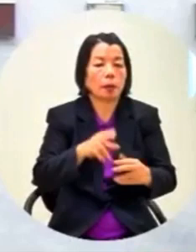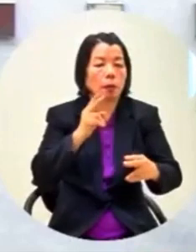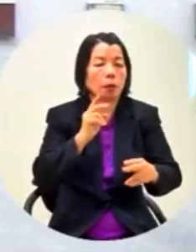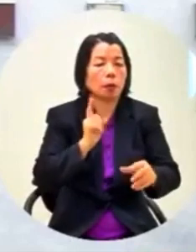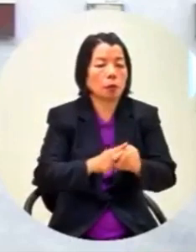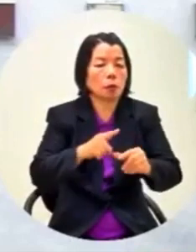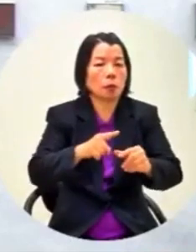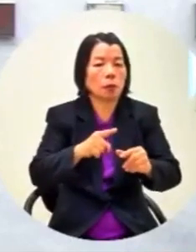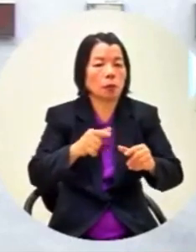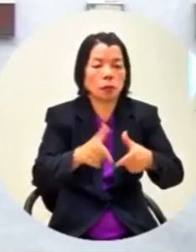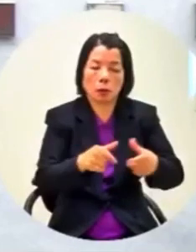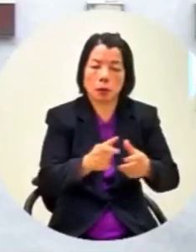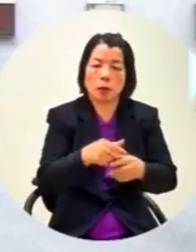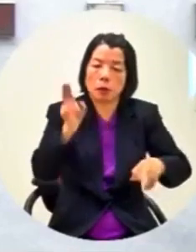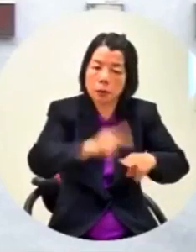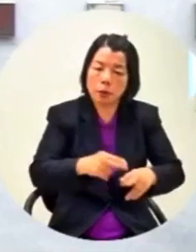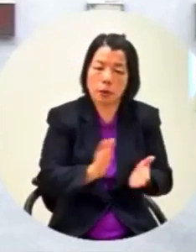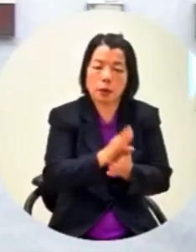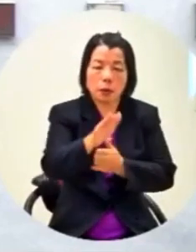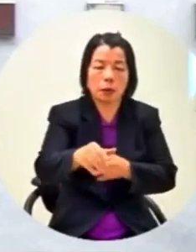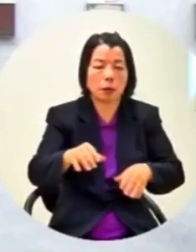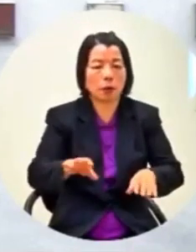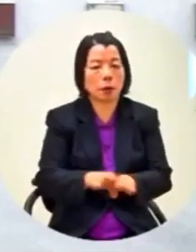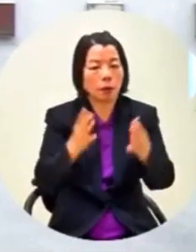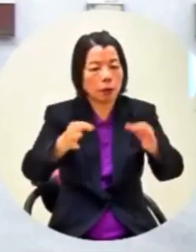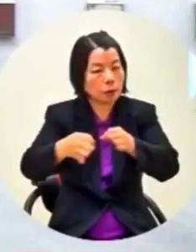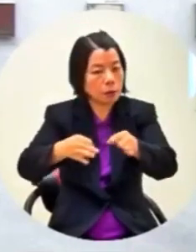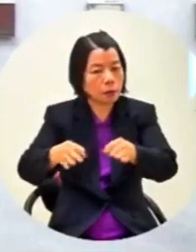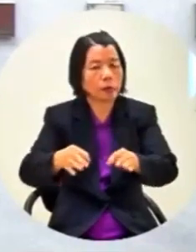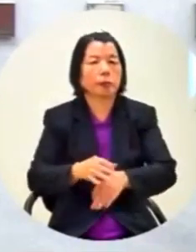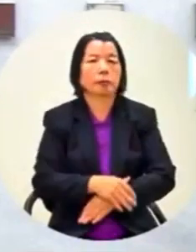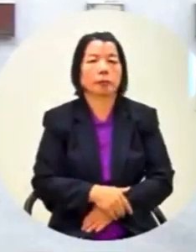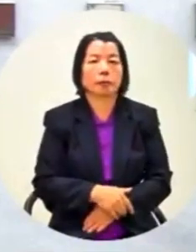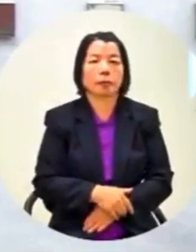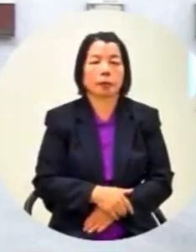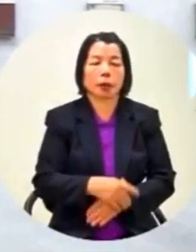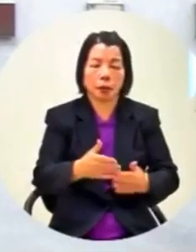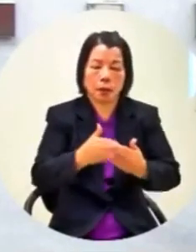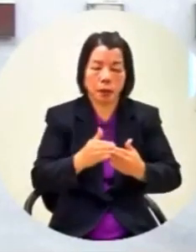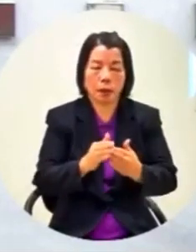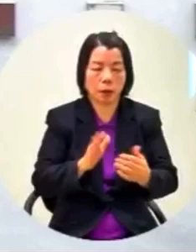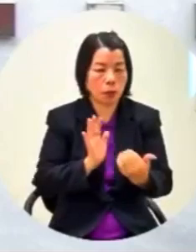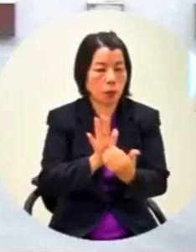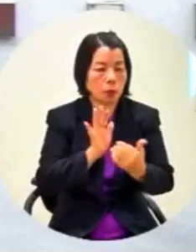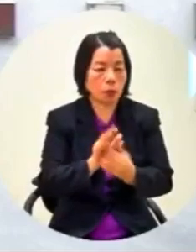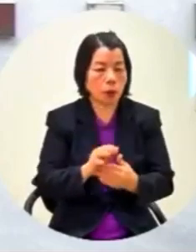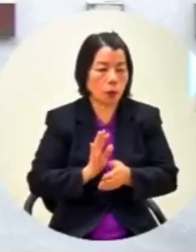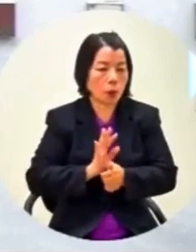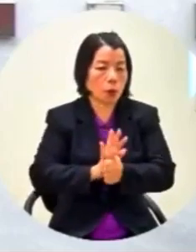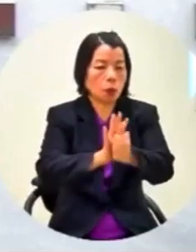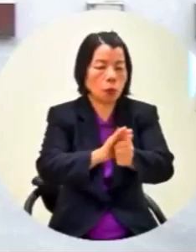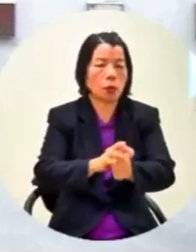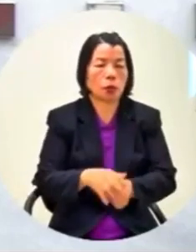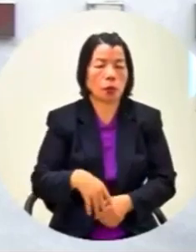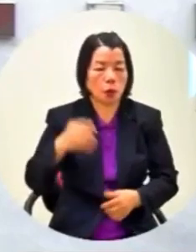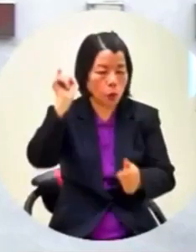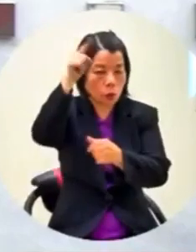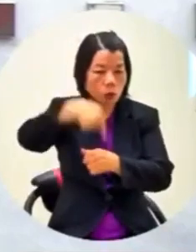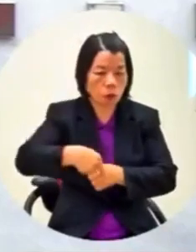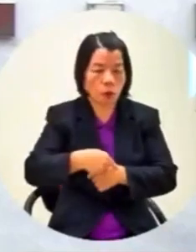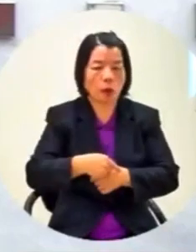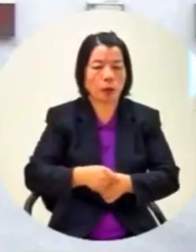我们要开启商业活动的时候，我们预计要推出传统的嘉年华、购